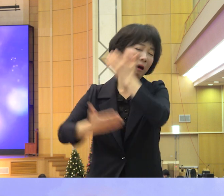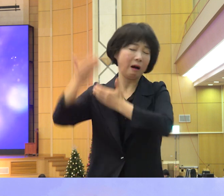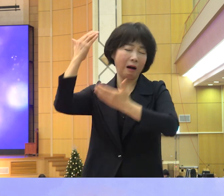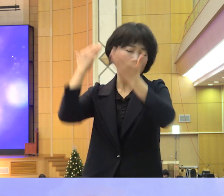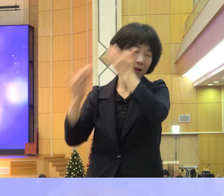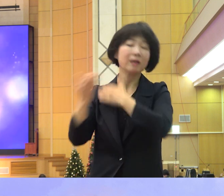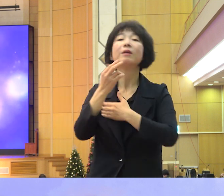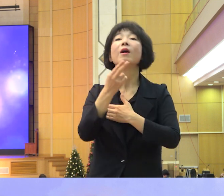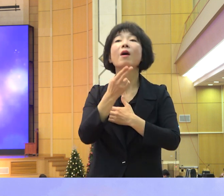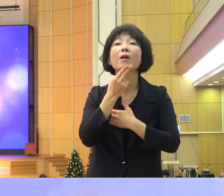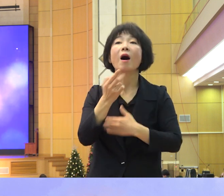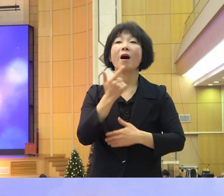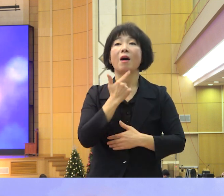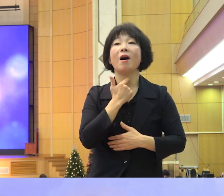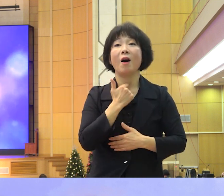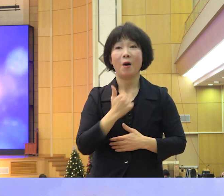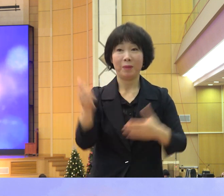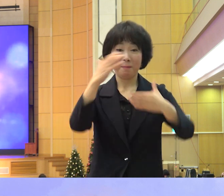넘쳐요.